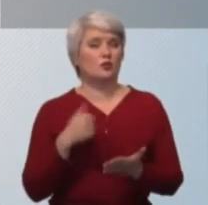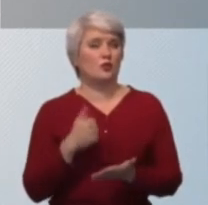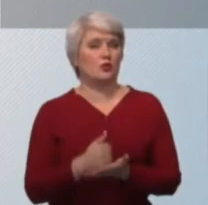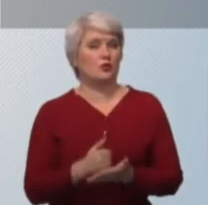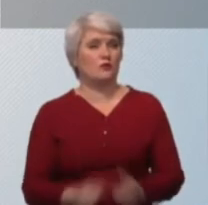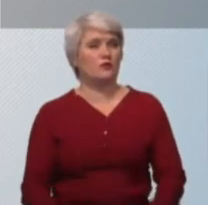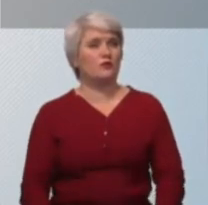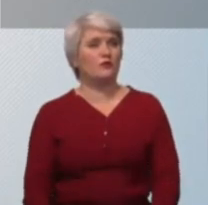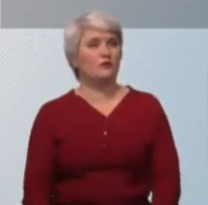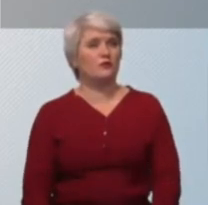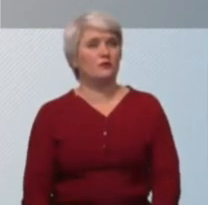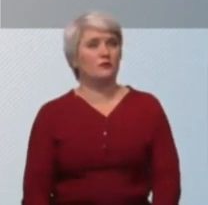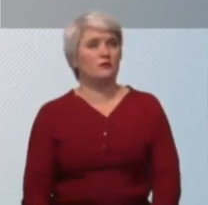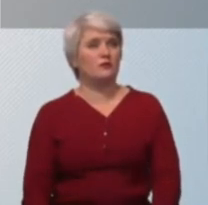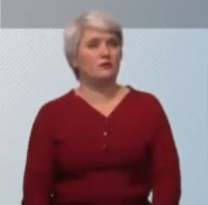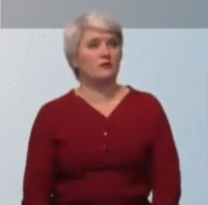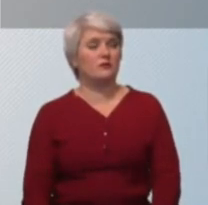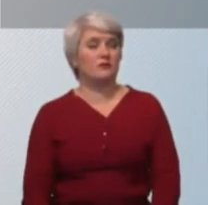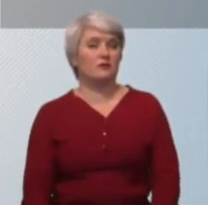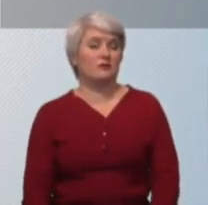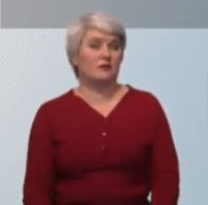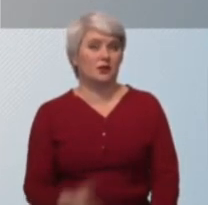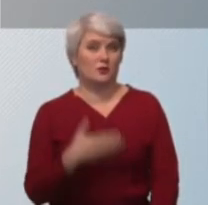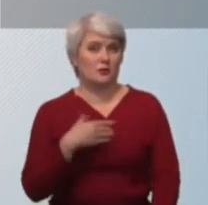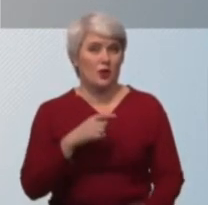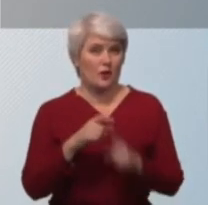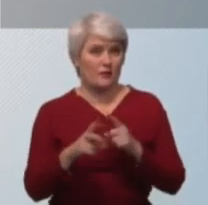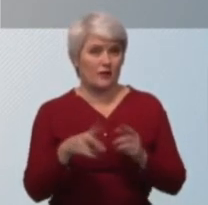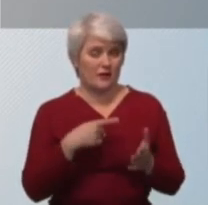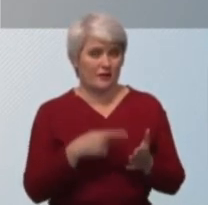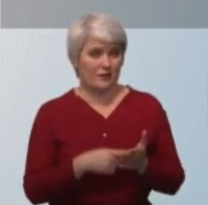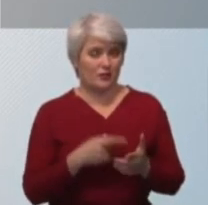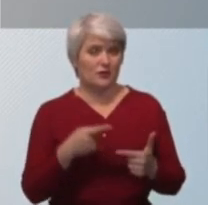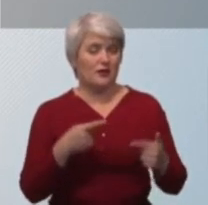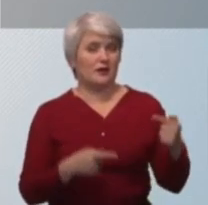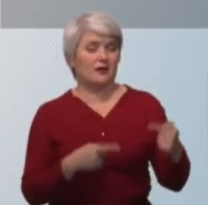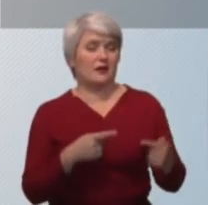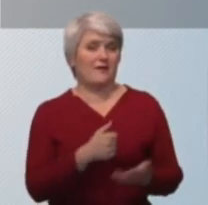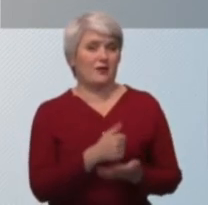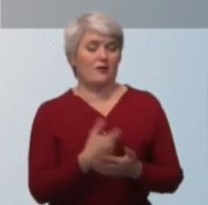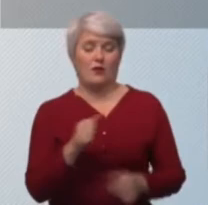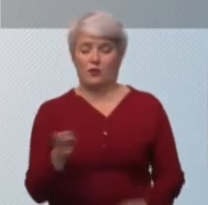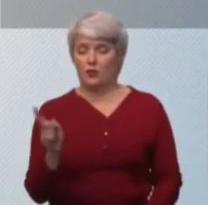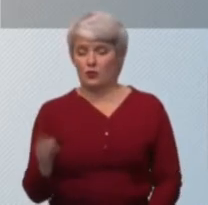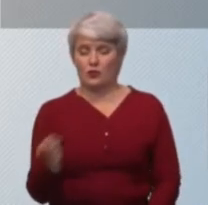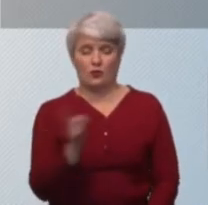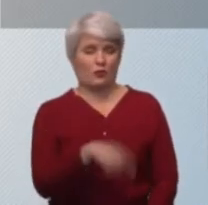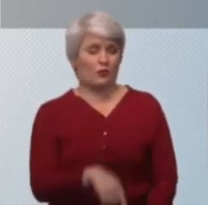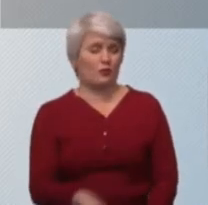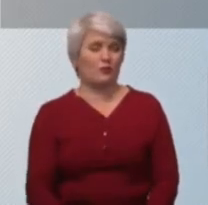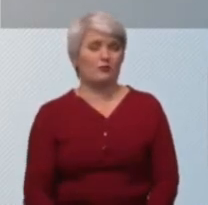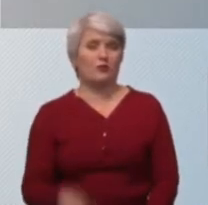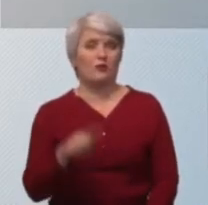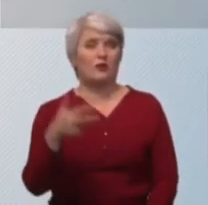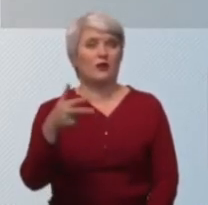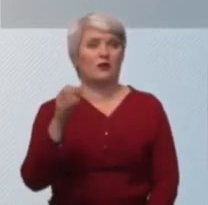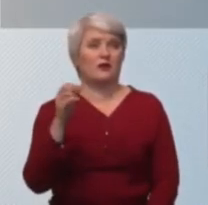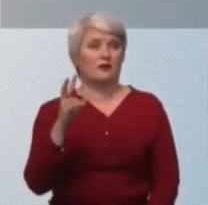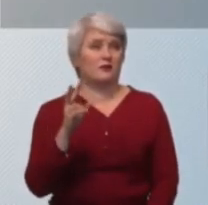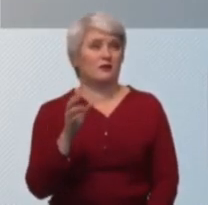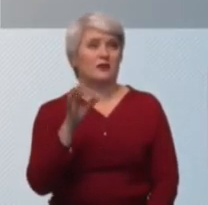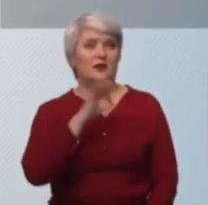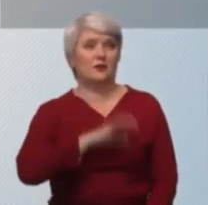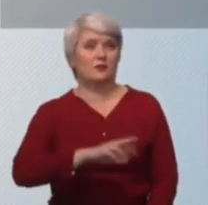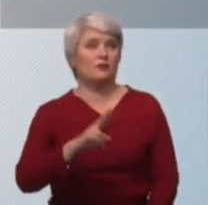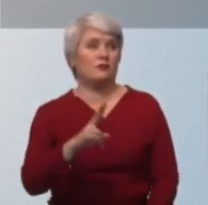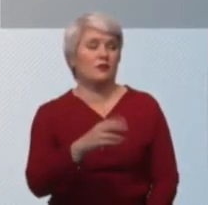Віталію? Хотите, чтобы я ответил на вопрос или критиковал голову? Могу и то, и то. У вас есть 30 секунд, можно выкрутить.